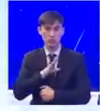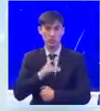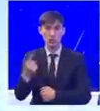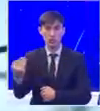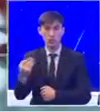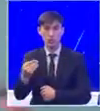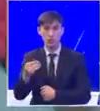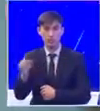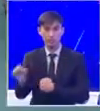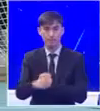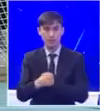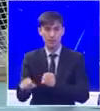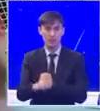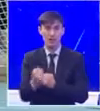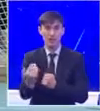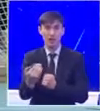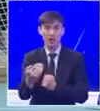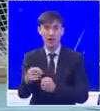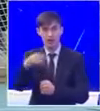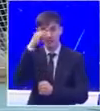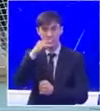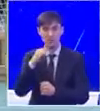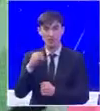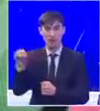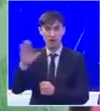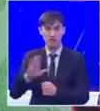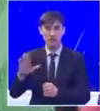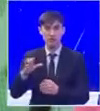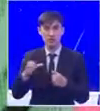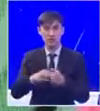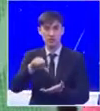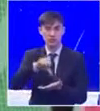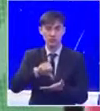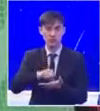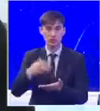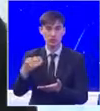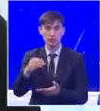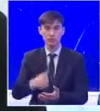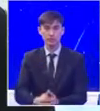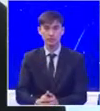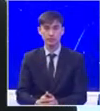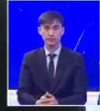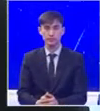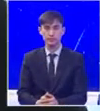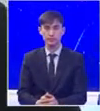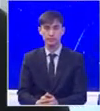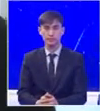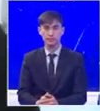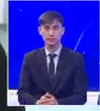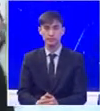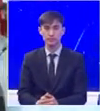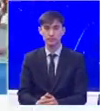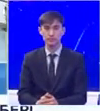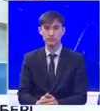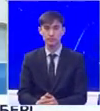ол көгалдағы хоккейден Қазақстанның Азия Федерациясындағы өкілі болып тағайындалды. Я считаю, что это огромная